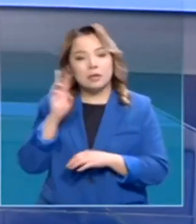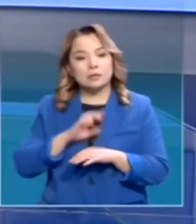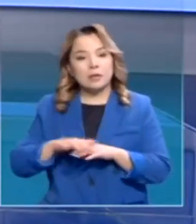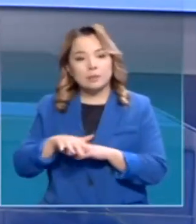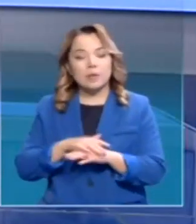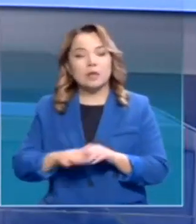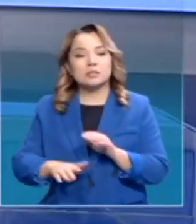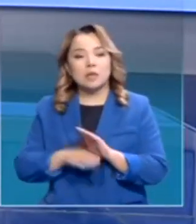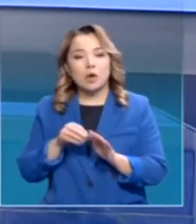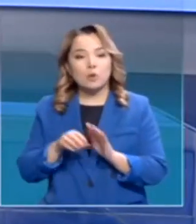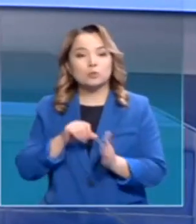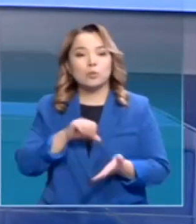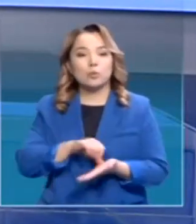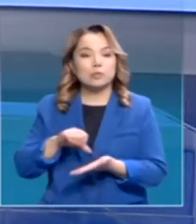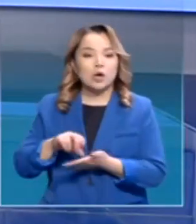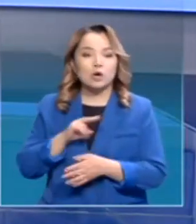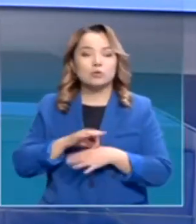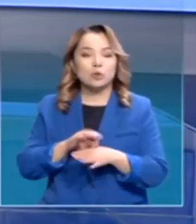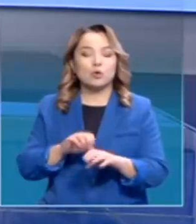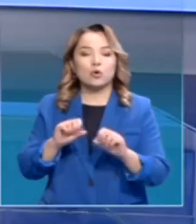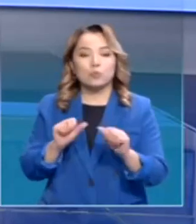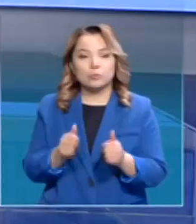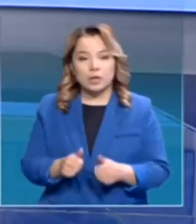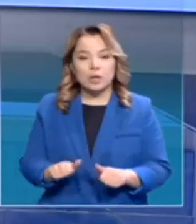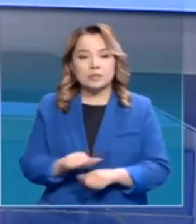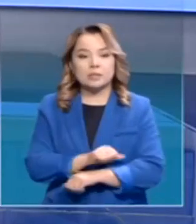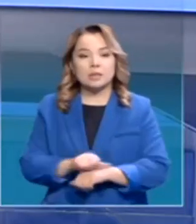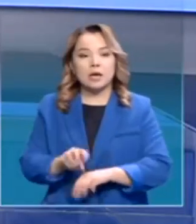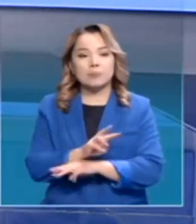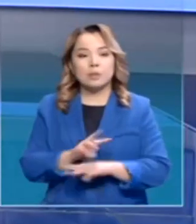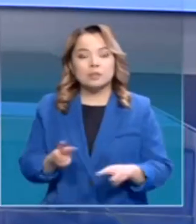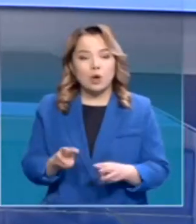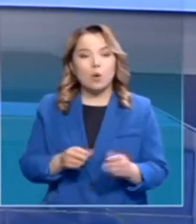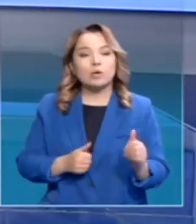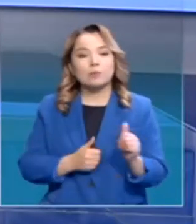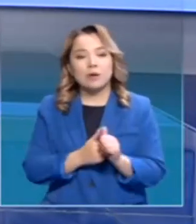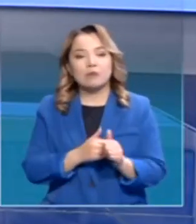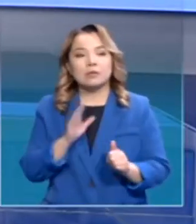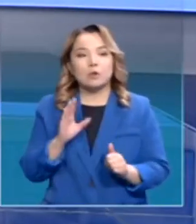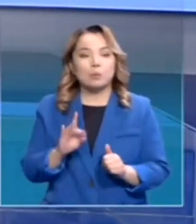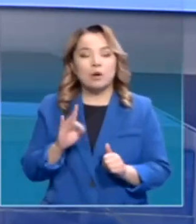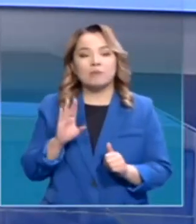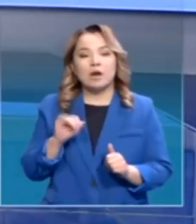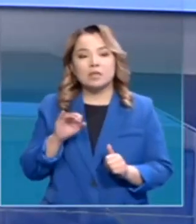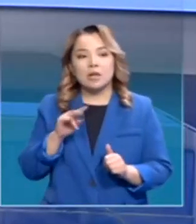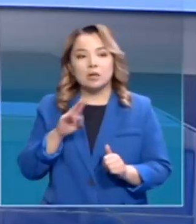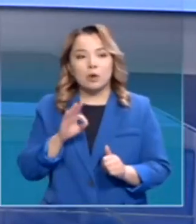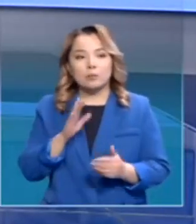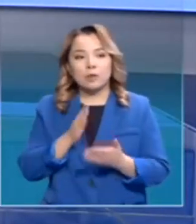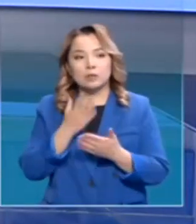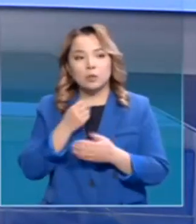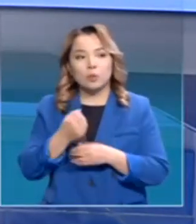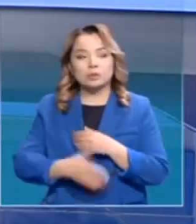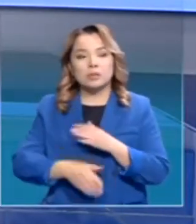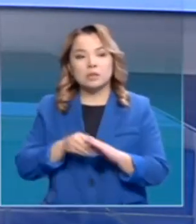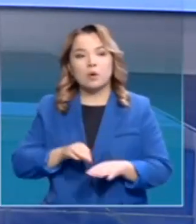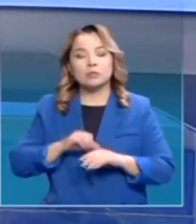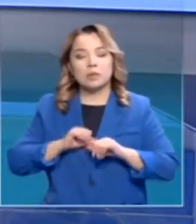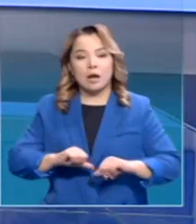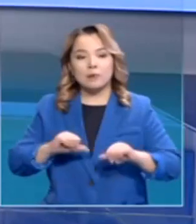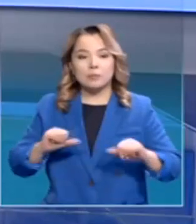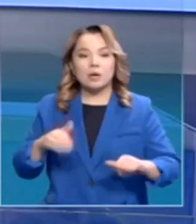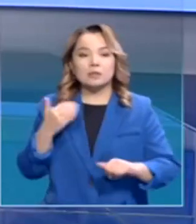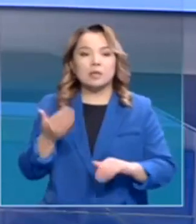сайлау учаскелерін ұйымдастырған. Жаңа ғана сыртқы істер министрінің орынбасары Роман Василенко орталық сайлау комиссиясына барып,